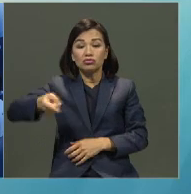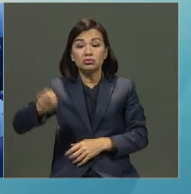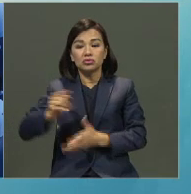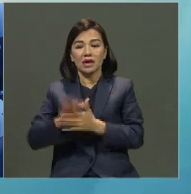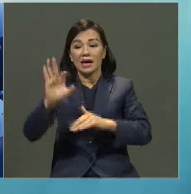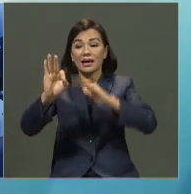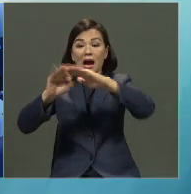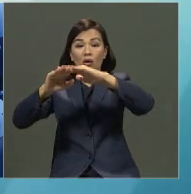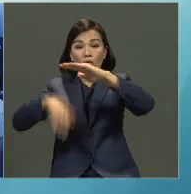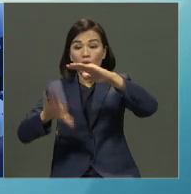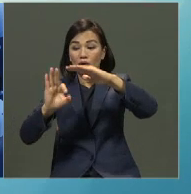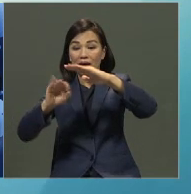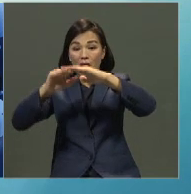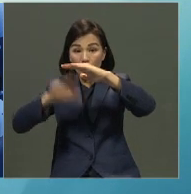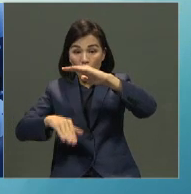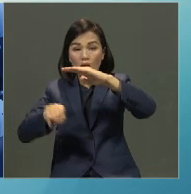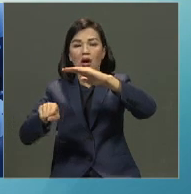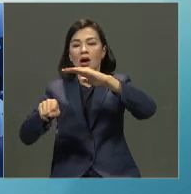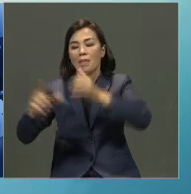ที่ศูนย์กัดกันนะครับนอกนั้นมาก็ยังอยู่ในเลขตัวเดียวสลับกับ0